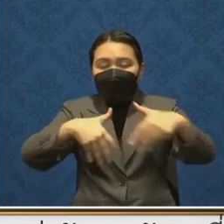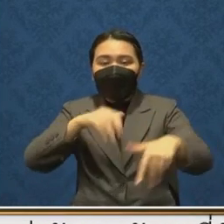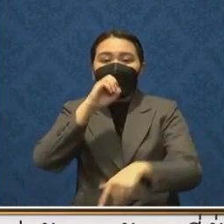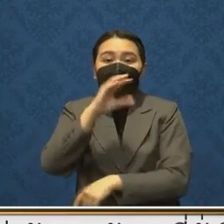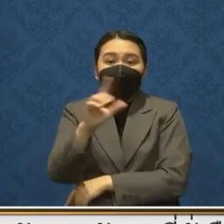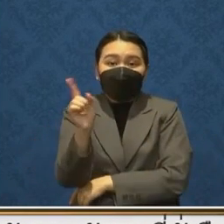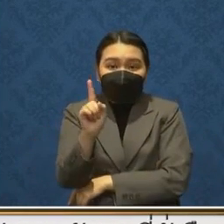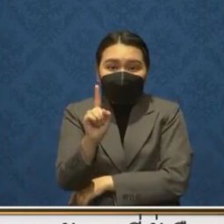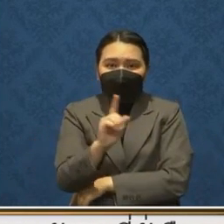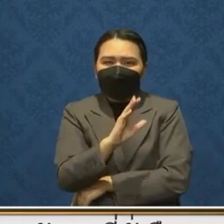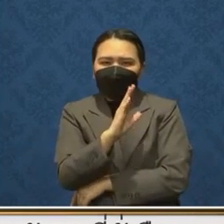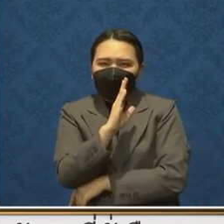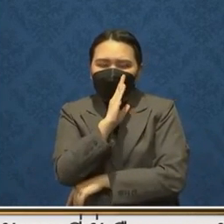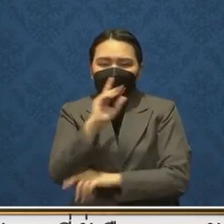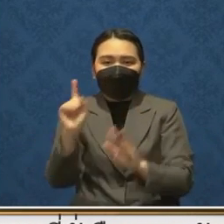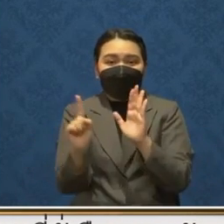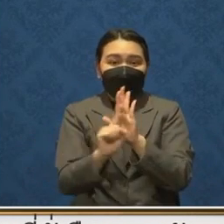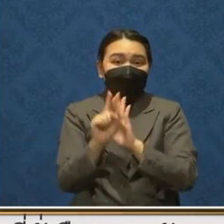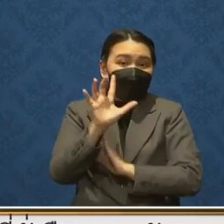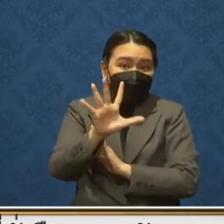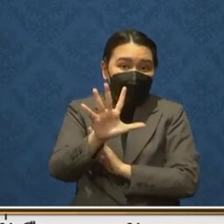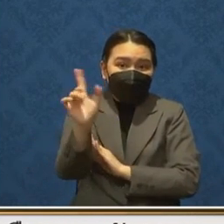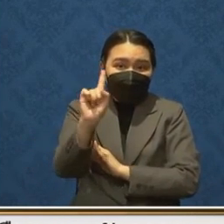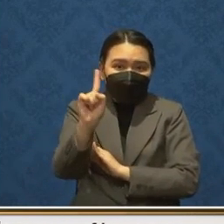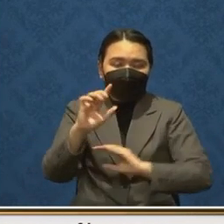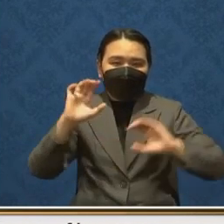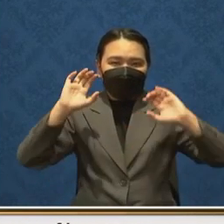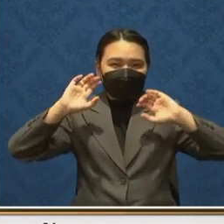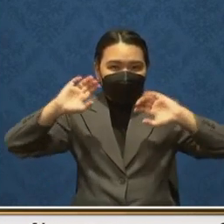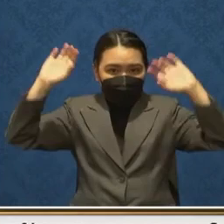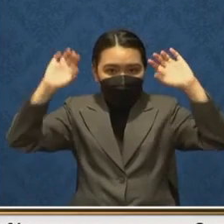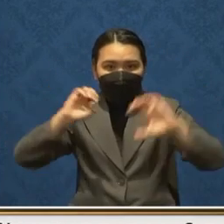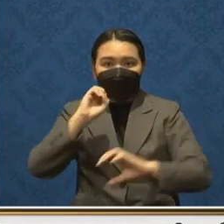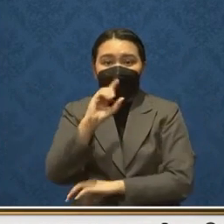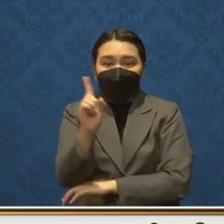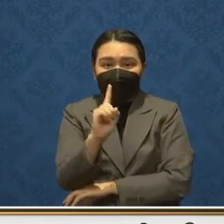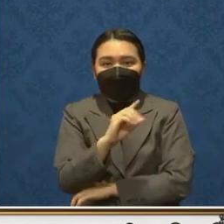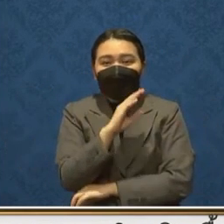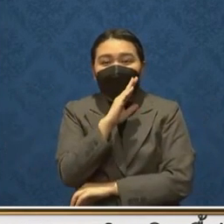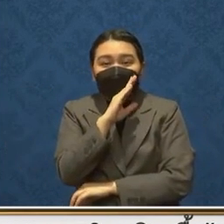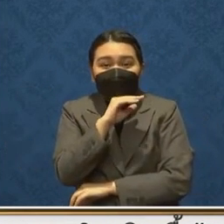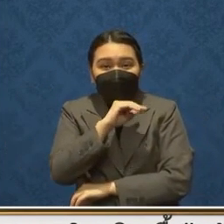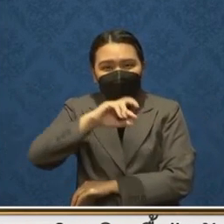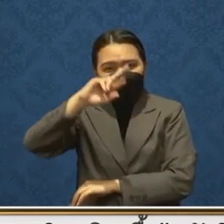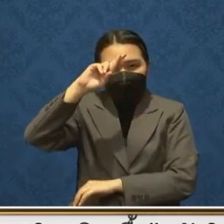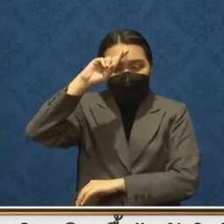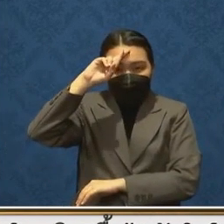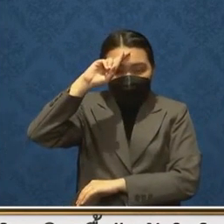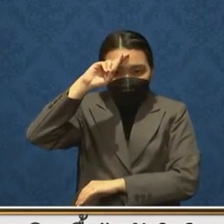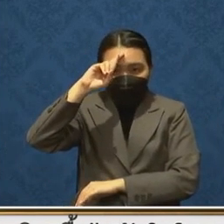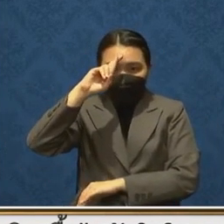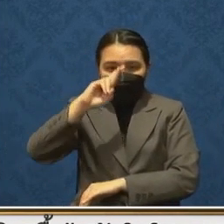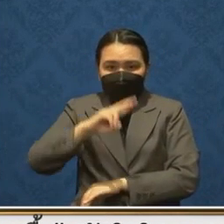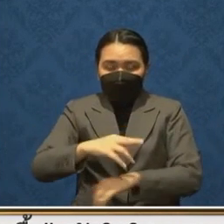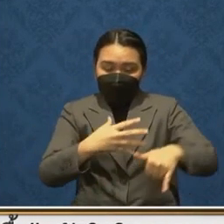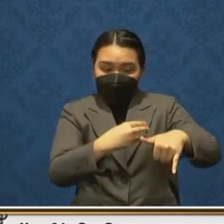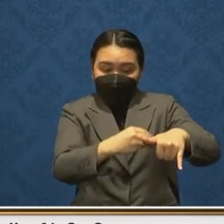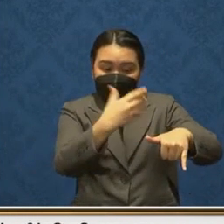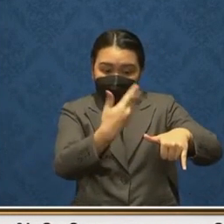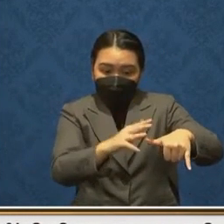โก 6 ครั้งที่ 5 รัฐบาลนี้เอาหมูเป็นโลกตายมาขายให้ประชาชน